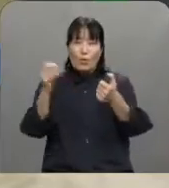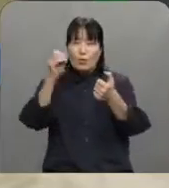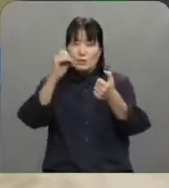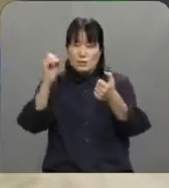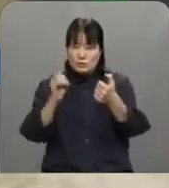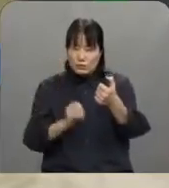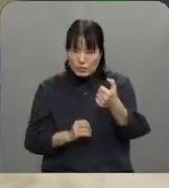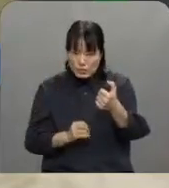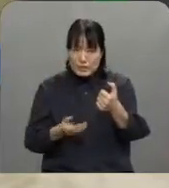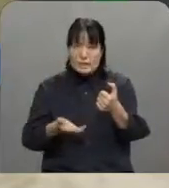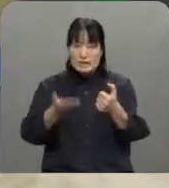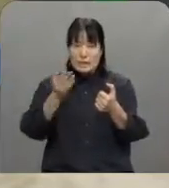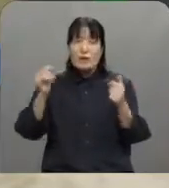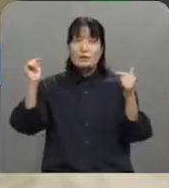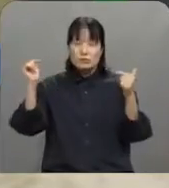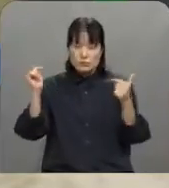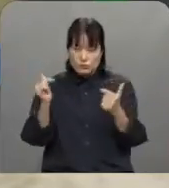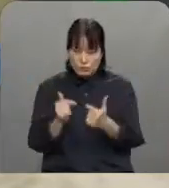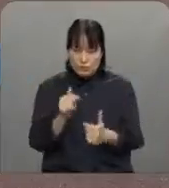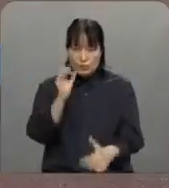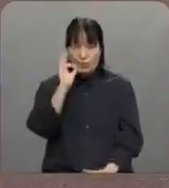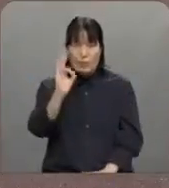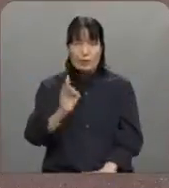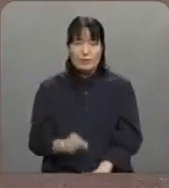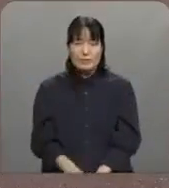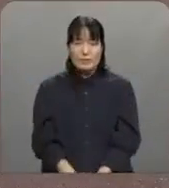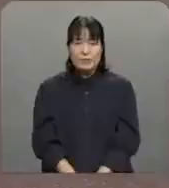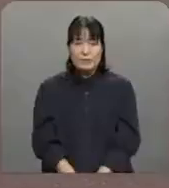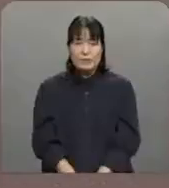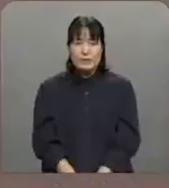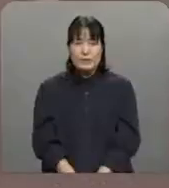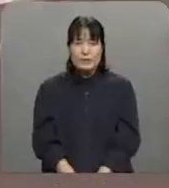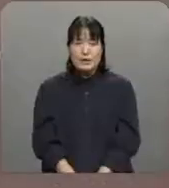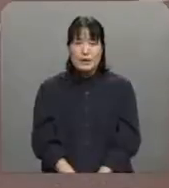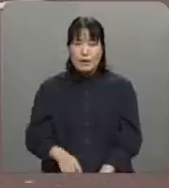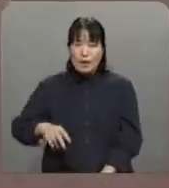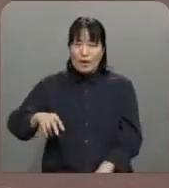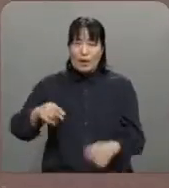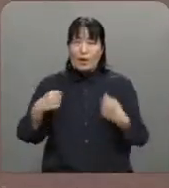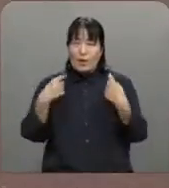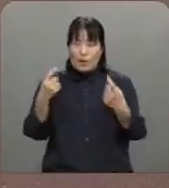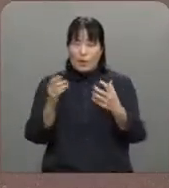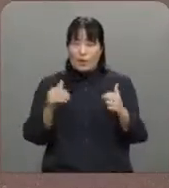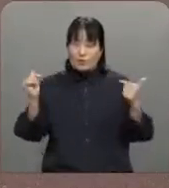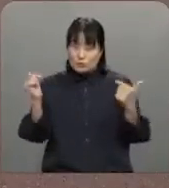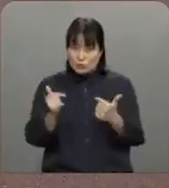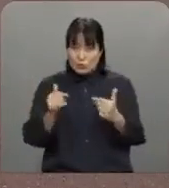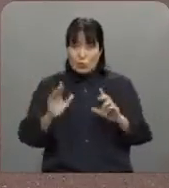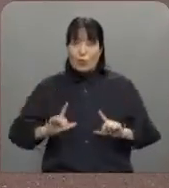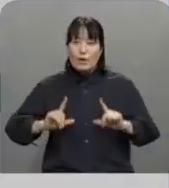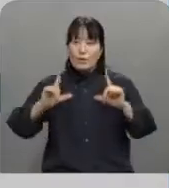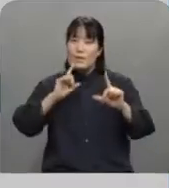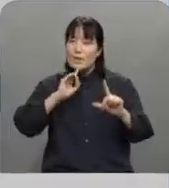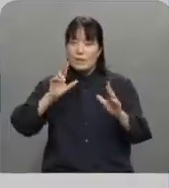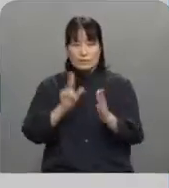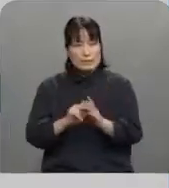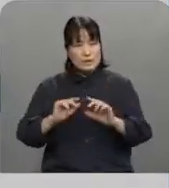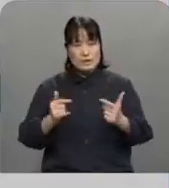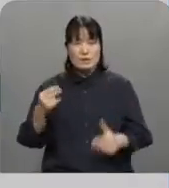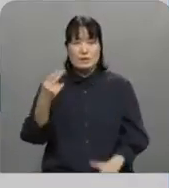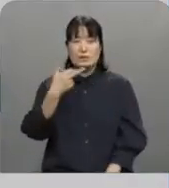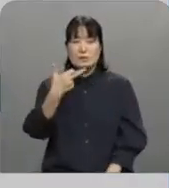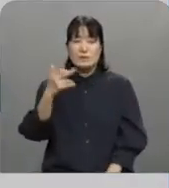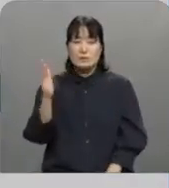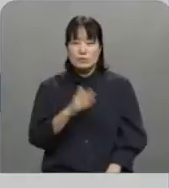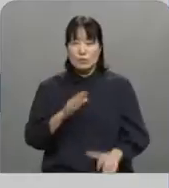거의 50% 이상은 줄었다고 봐야죠. 게다가 탐방객 감소는 올해만의 문제가 아닙니다.